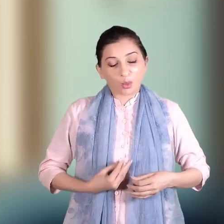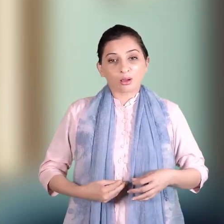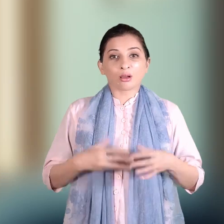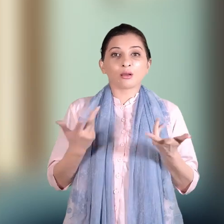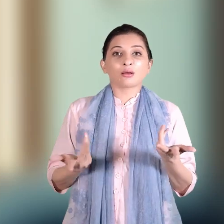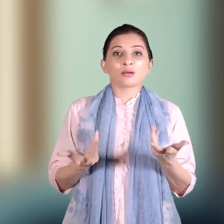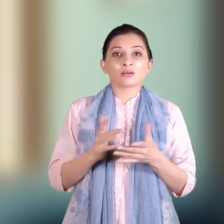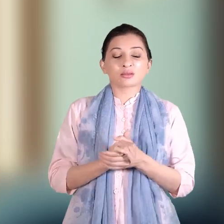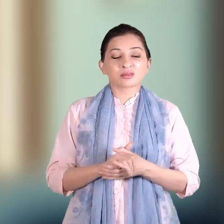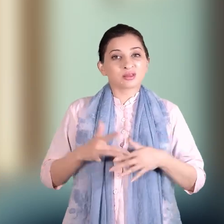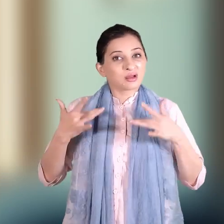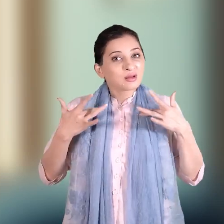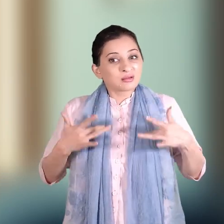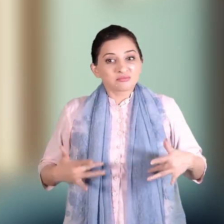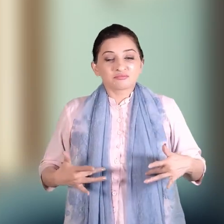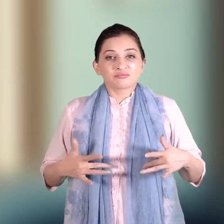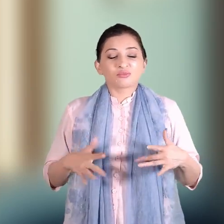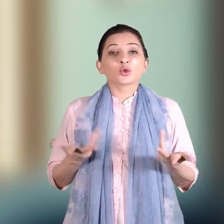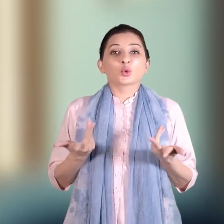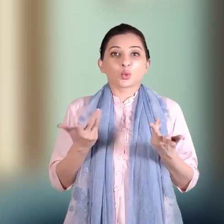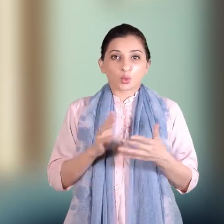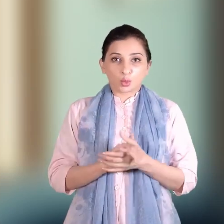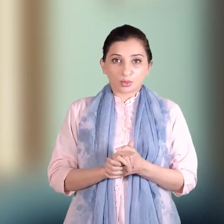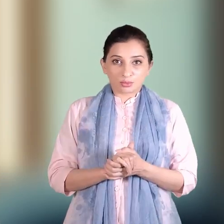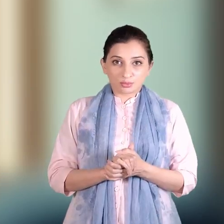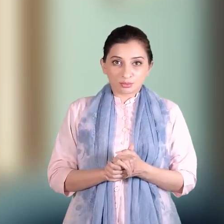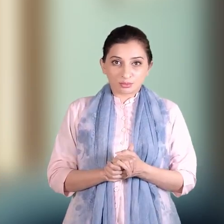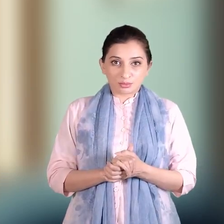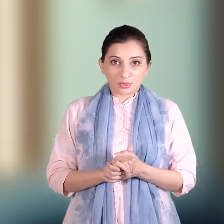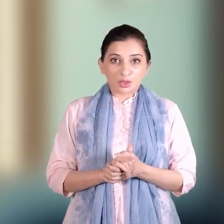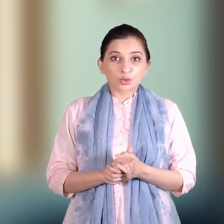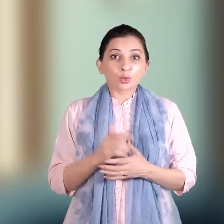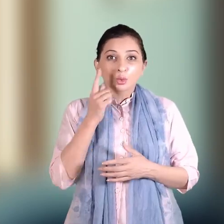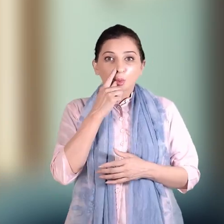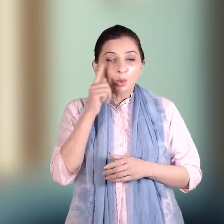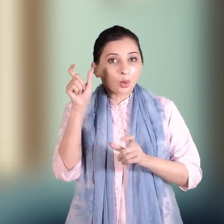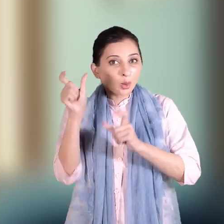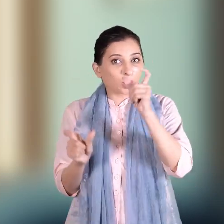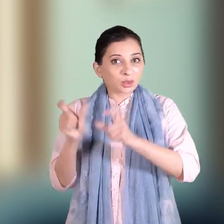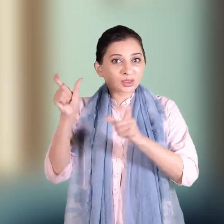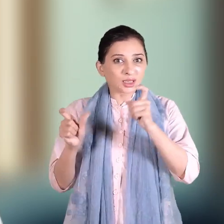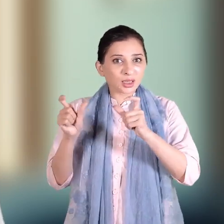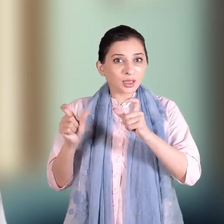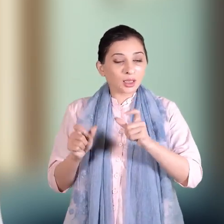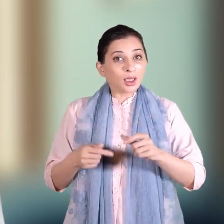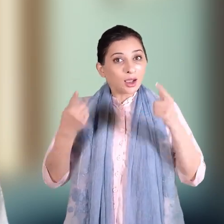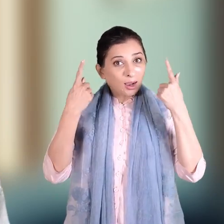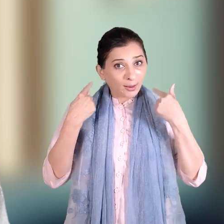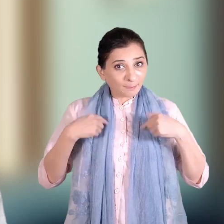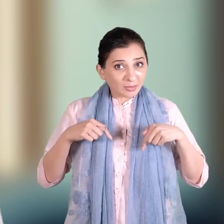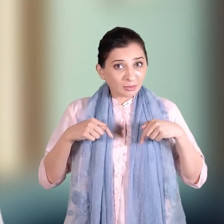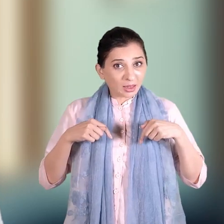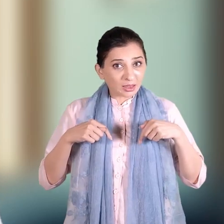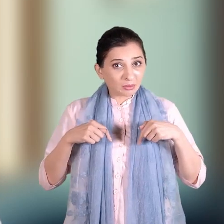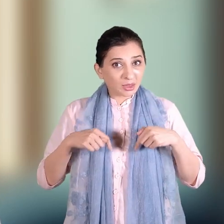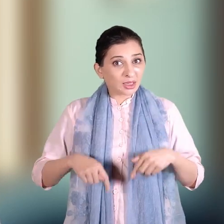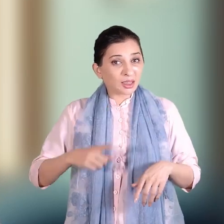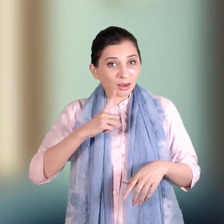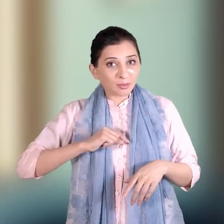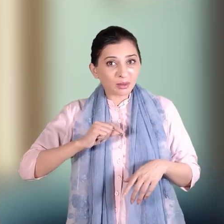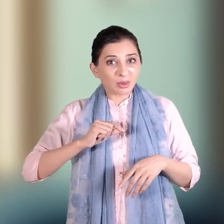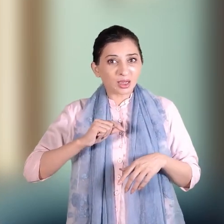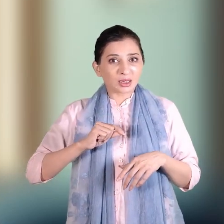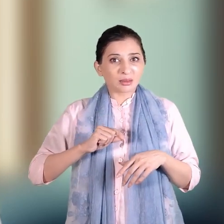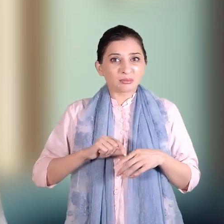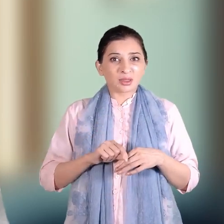लिए ये feelings, when they feel these feelings, they start to really harshly judge themselves.